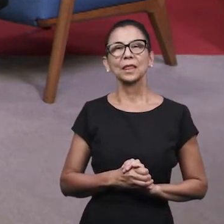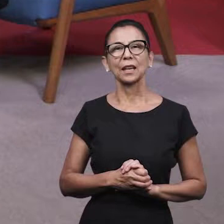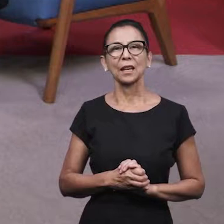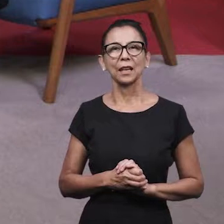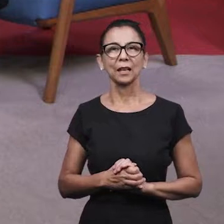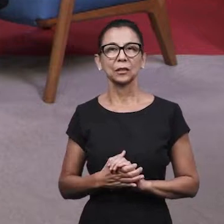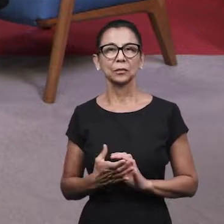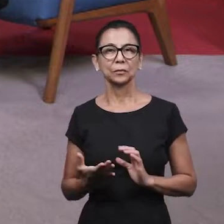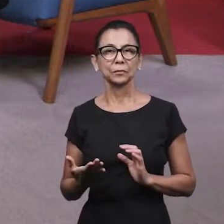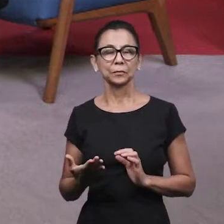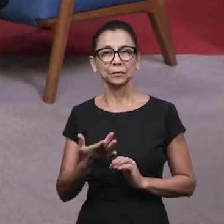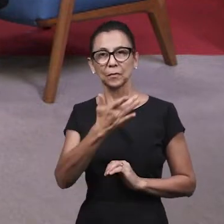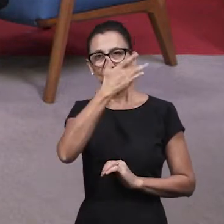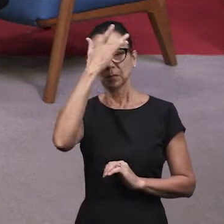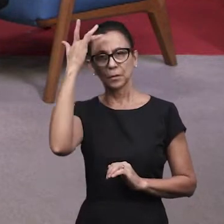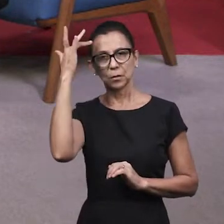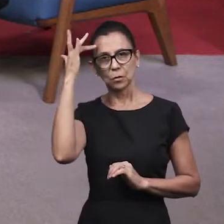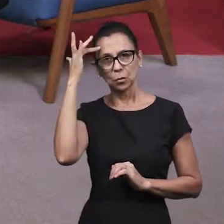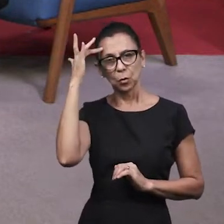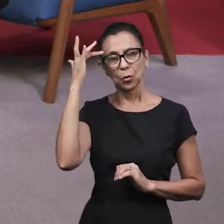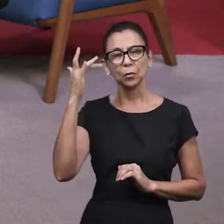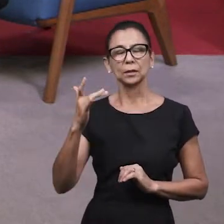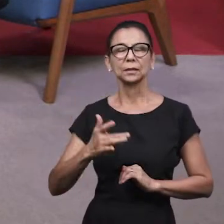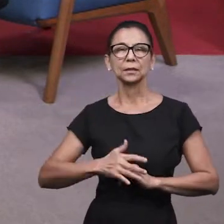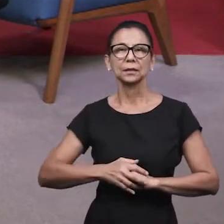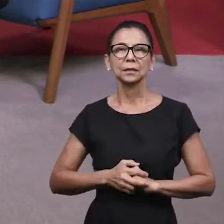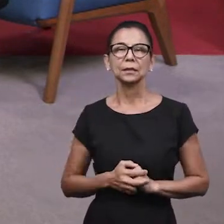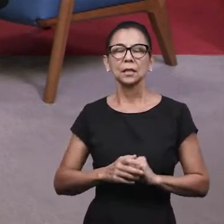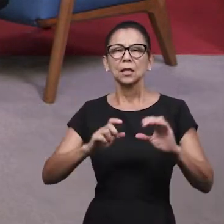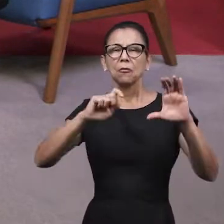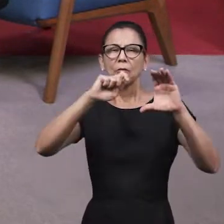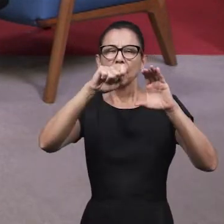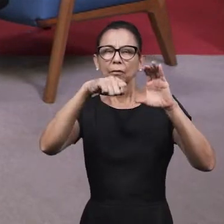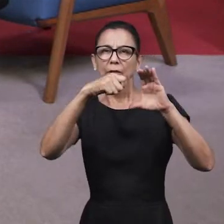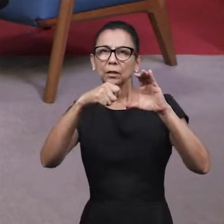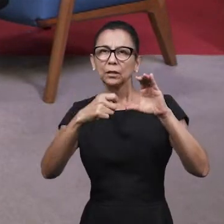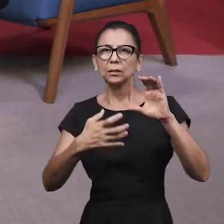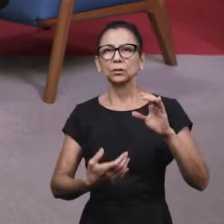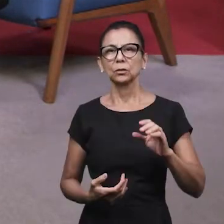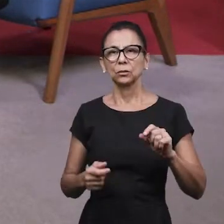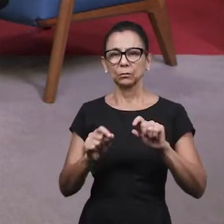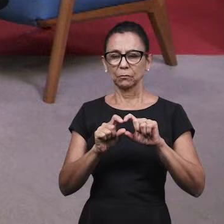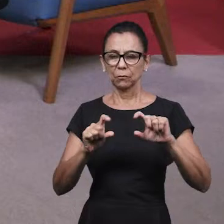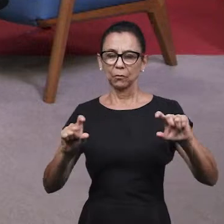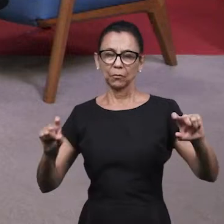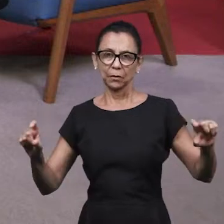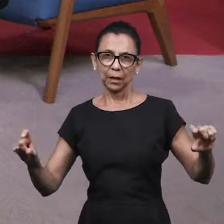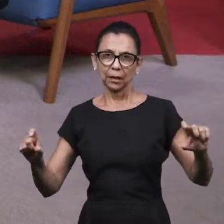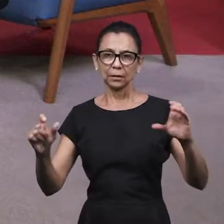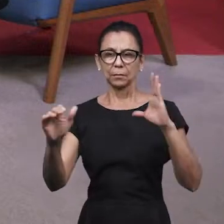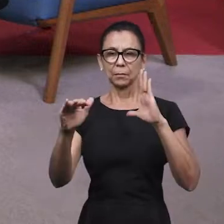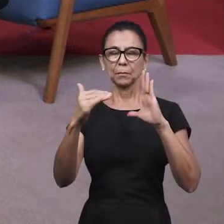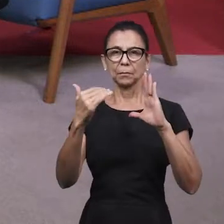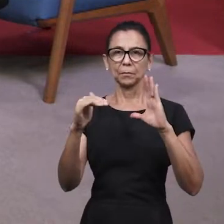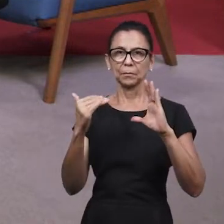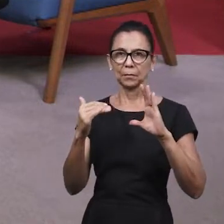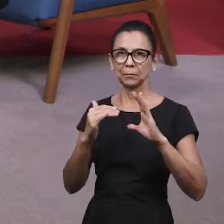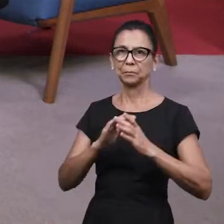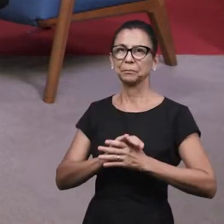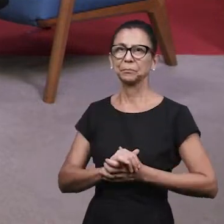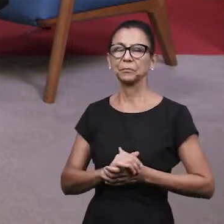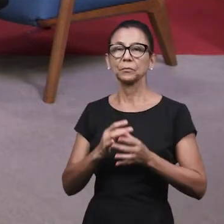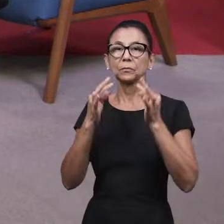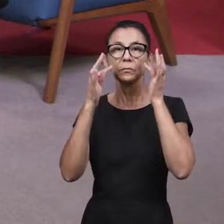nous envoient, si bien par écrit comme par vidéo, ce qui est la programmation pour leur vie. C'est